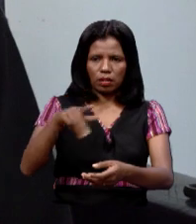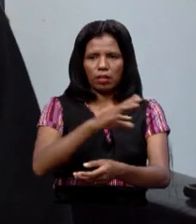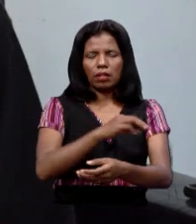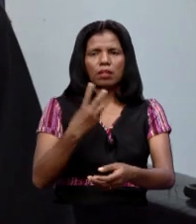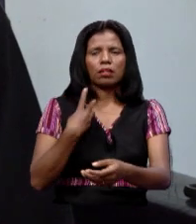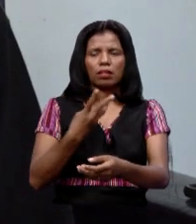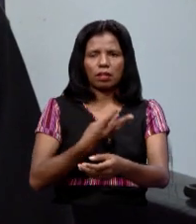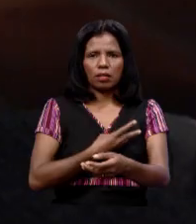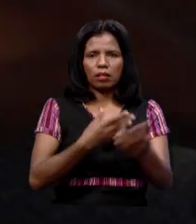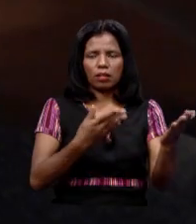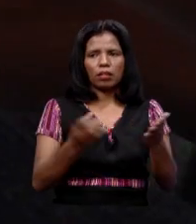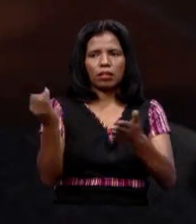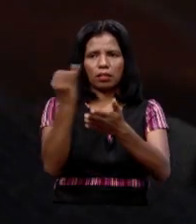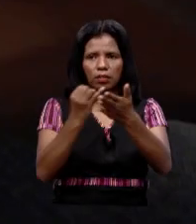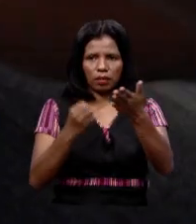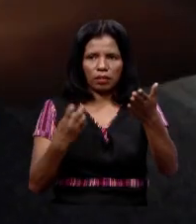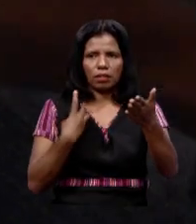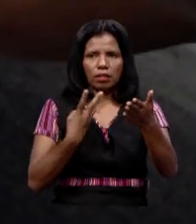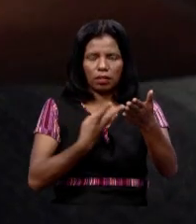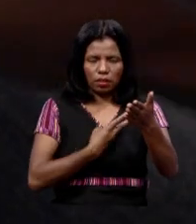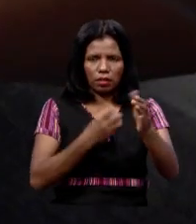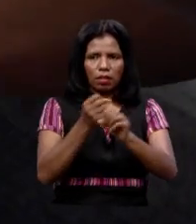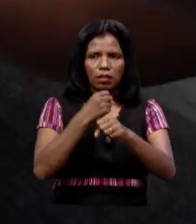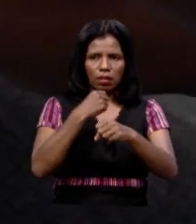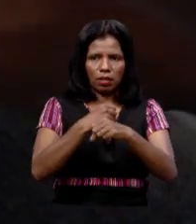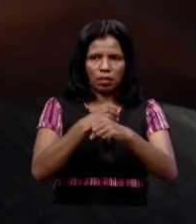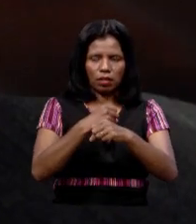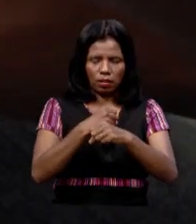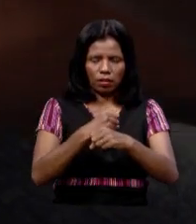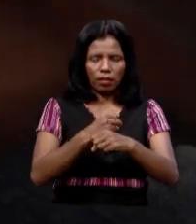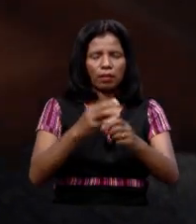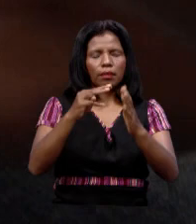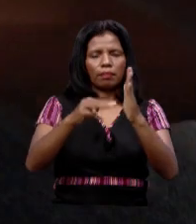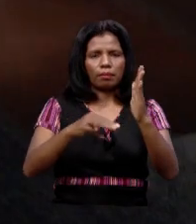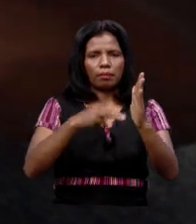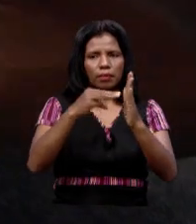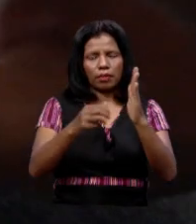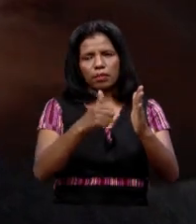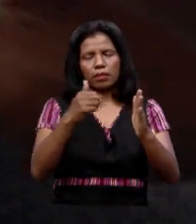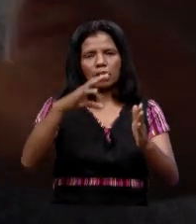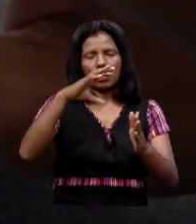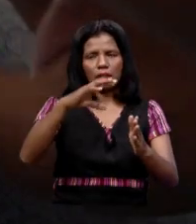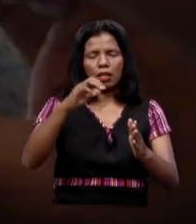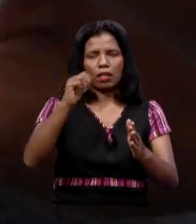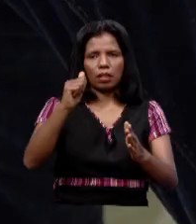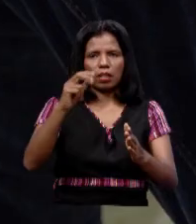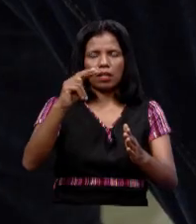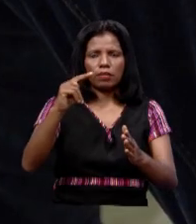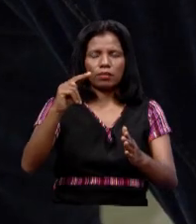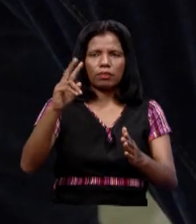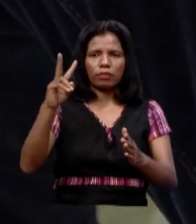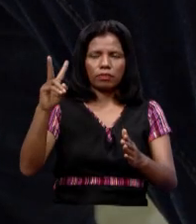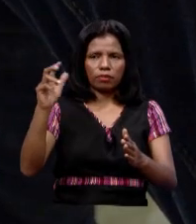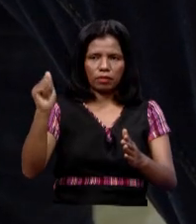mito lori desain uba pois ma kita imprimi fali ya ba media selu kanesan canvas kanesan